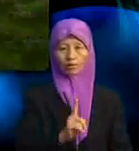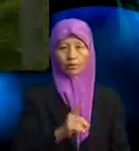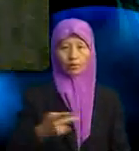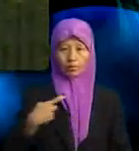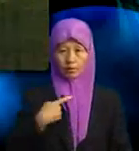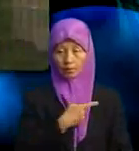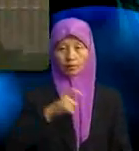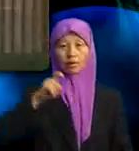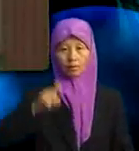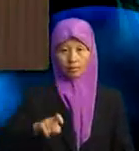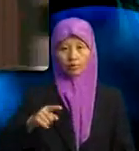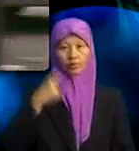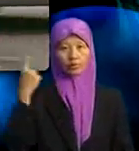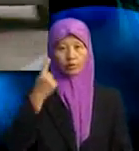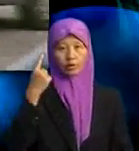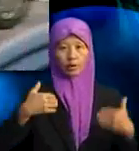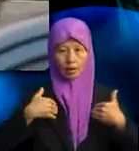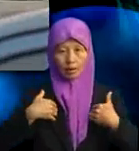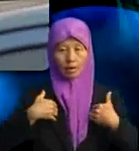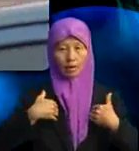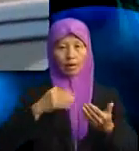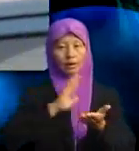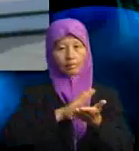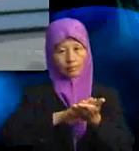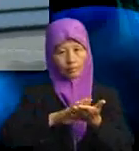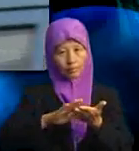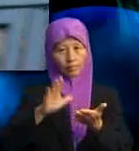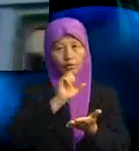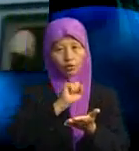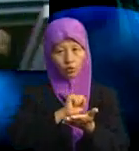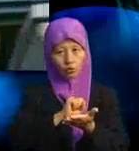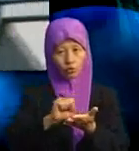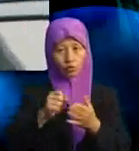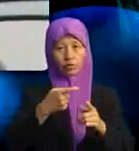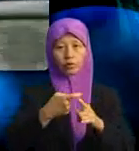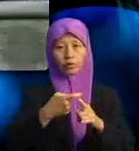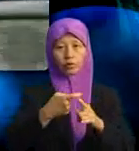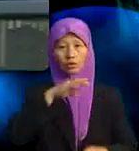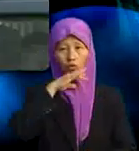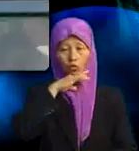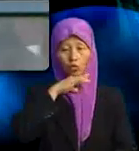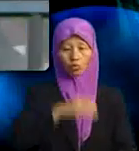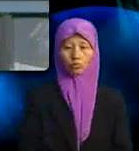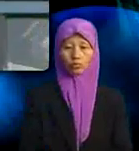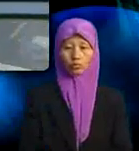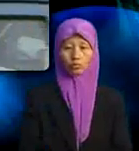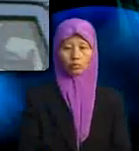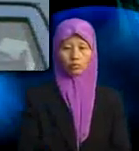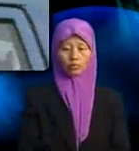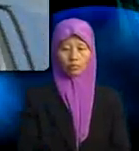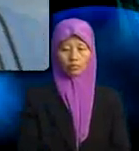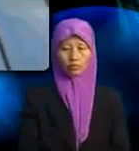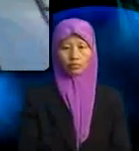Sebagai umat Islam, kita perlulah sentiasa berada dalam keadaan suci dan bersih dari segala